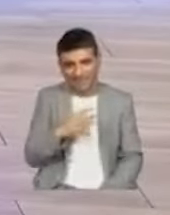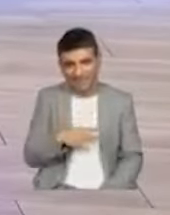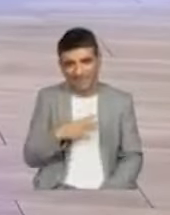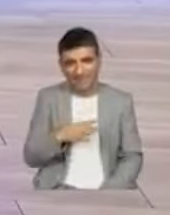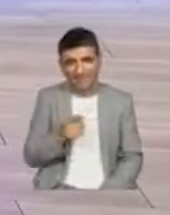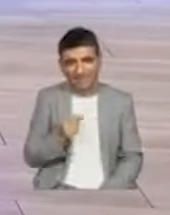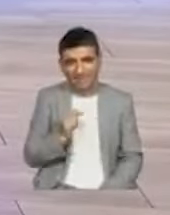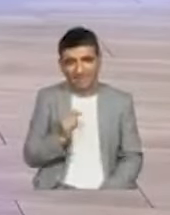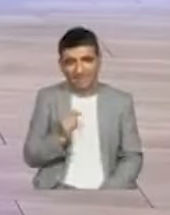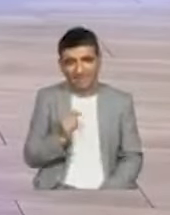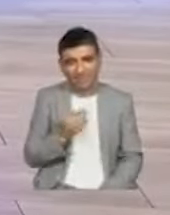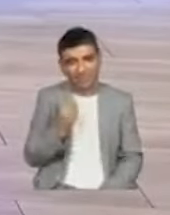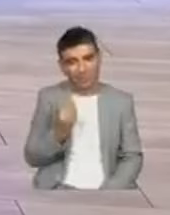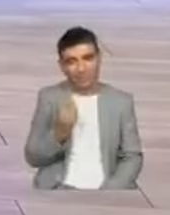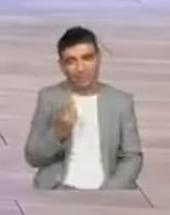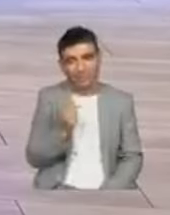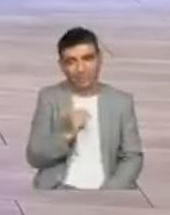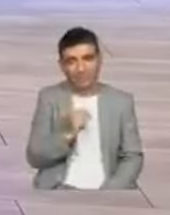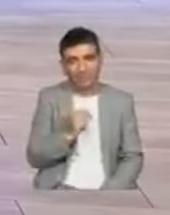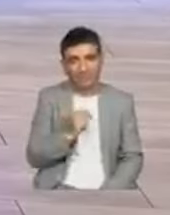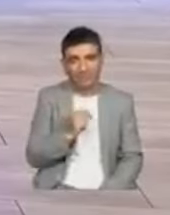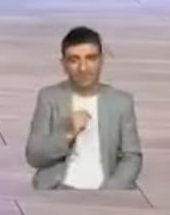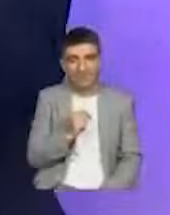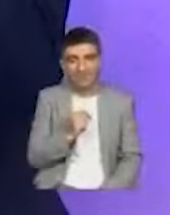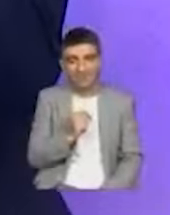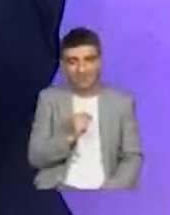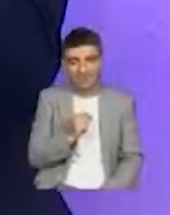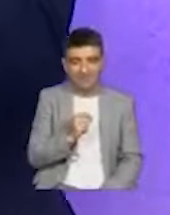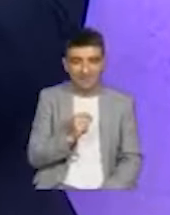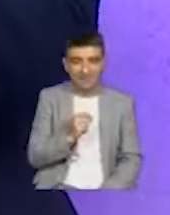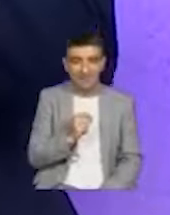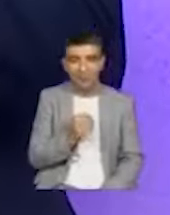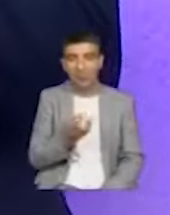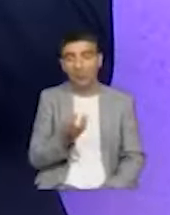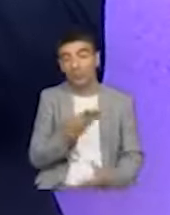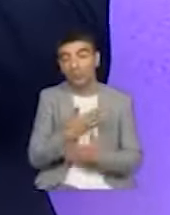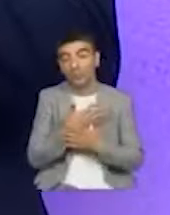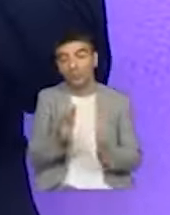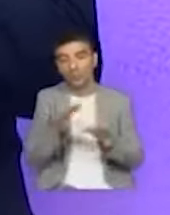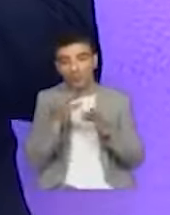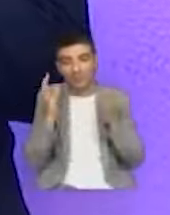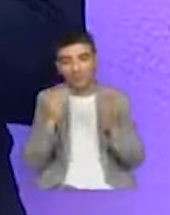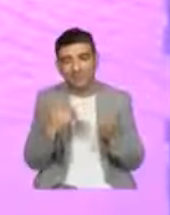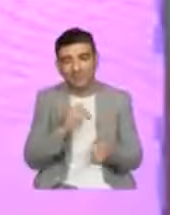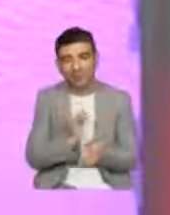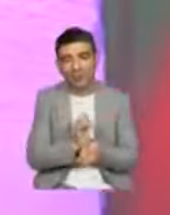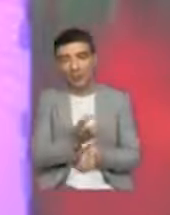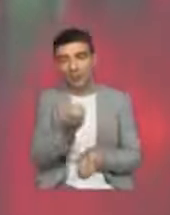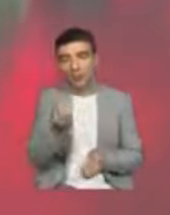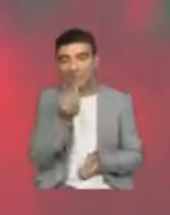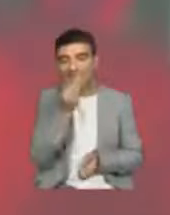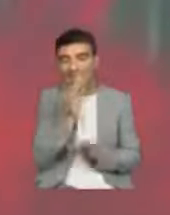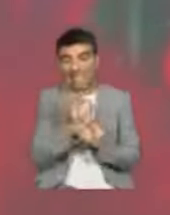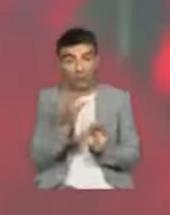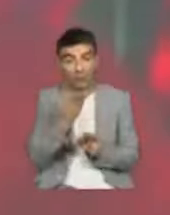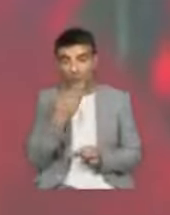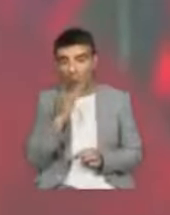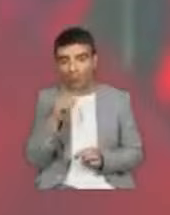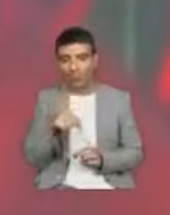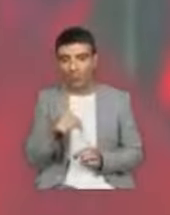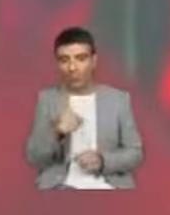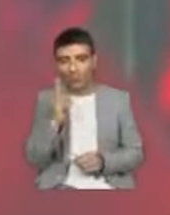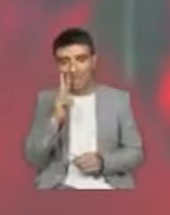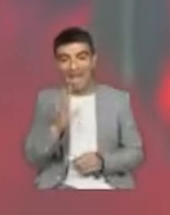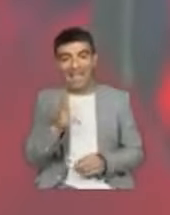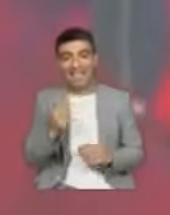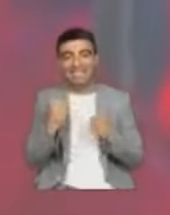Evet. Güzel. Hocamı görüyor musun? Bak hocam burada bizim mutfağımızda çok fazla yemek yemedi. Hatta hiç yemek yemedi. Bugün dedi ki